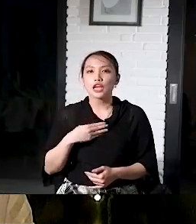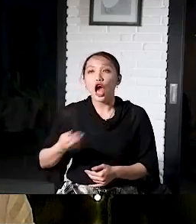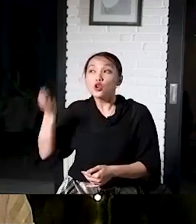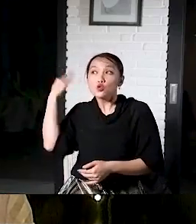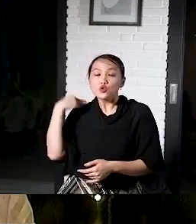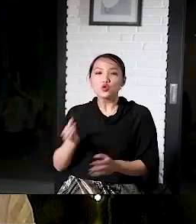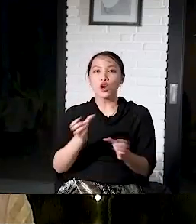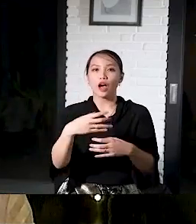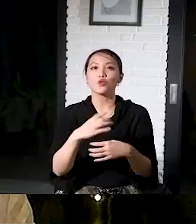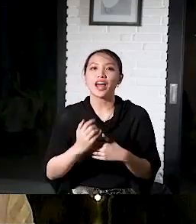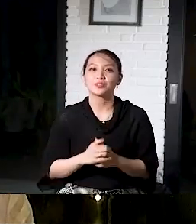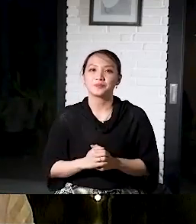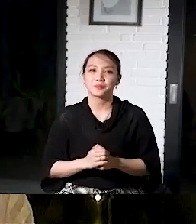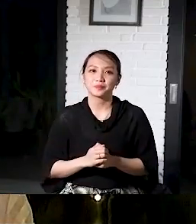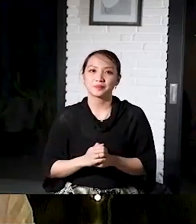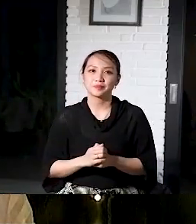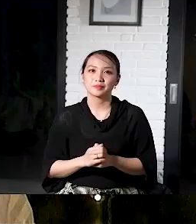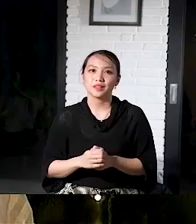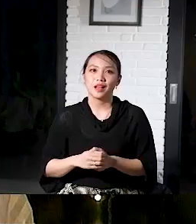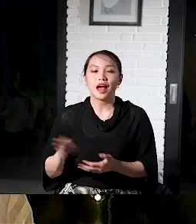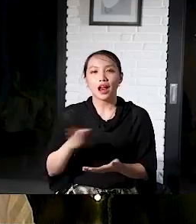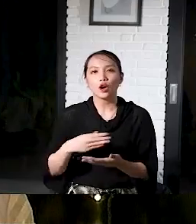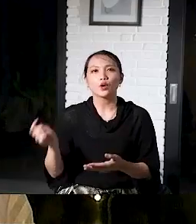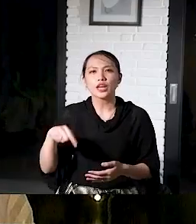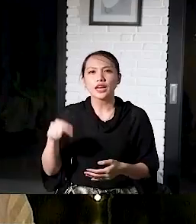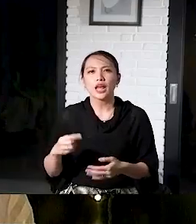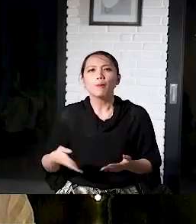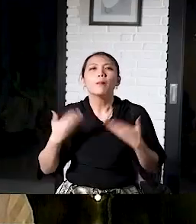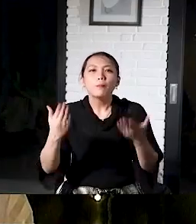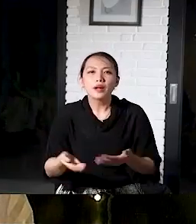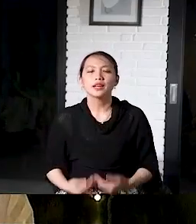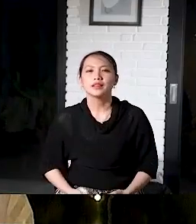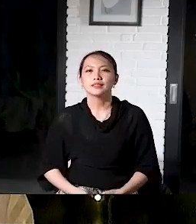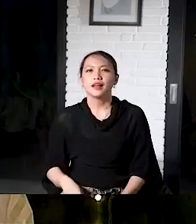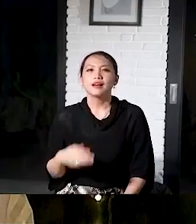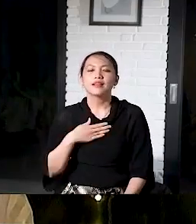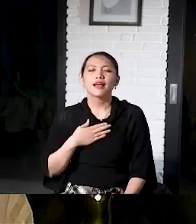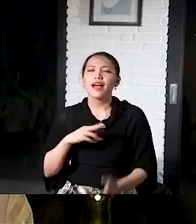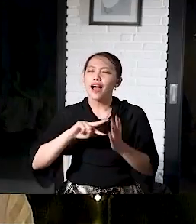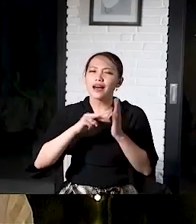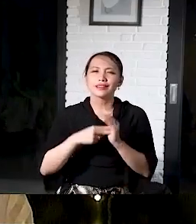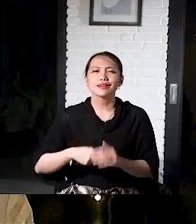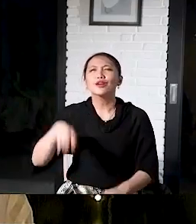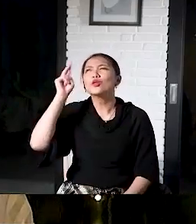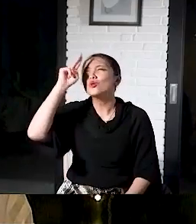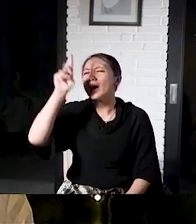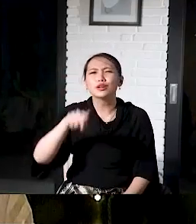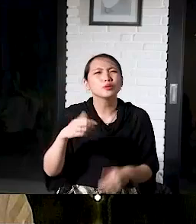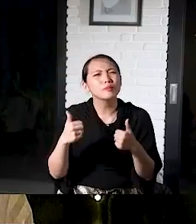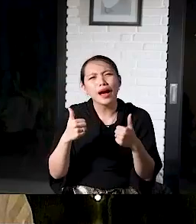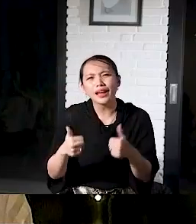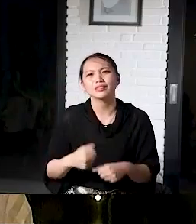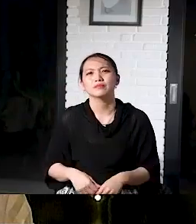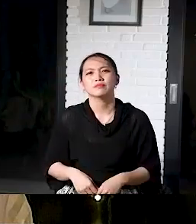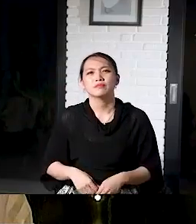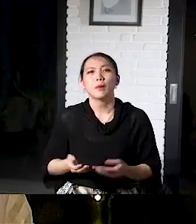的遗产 mempunyai arti bagi saya bahwa 这首歌给我的意义说神就是何等伟